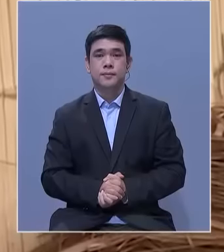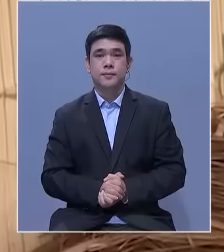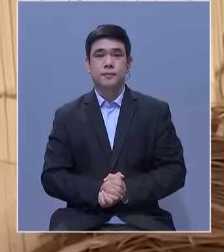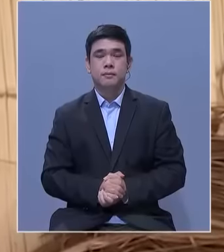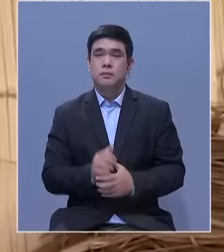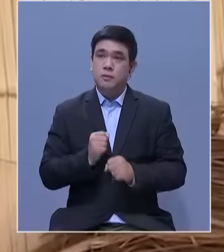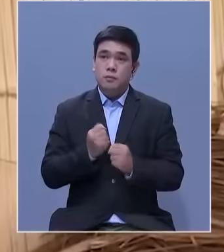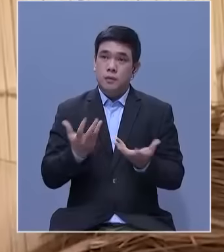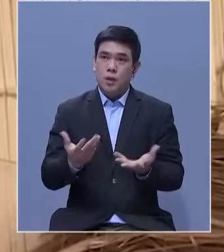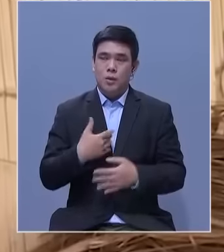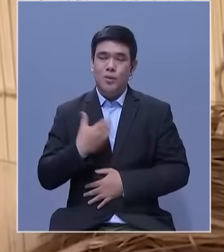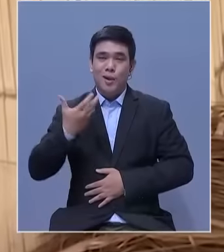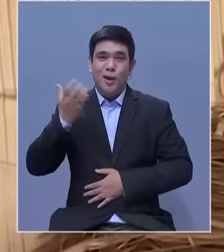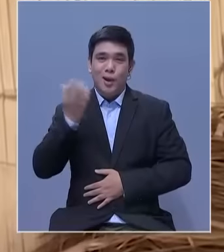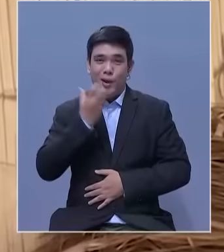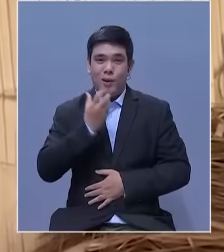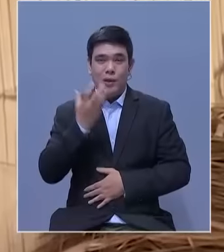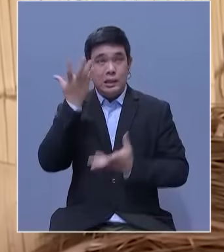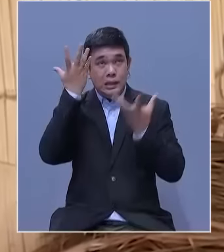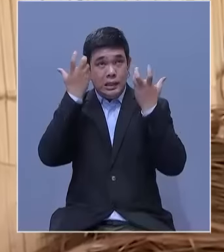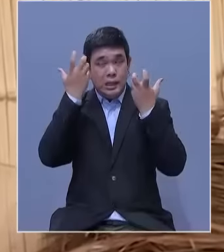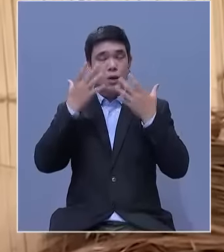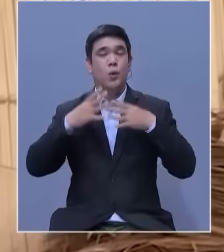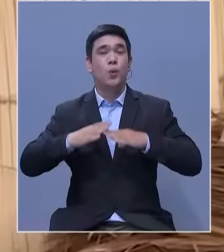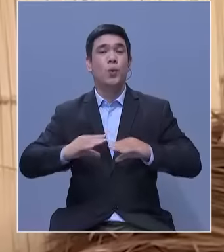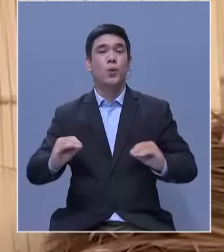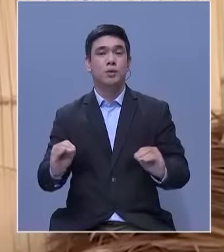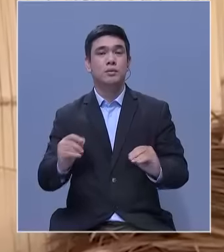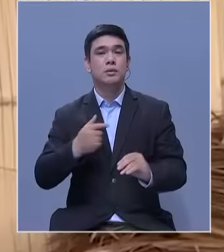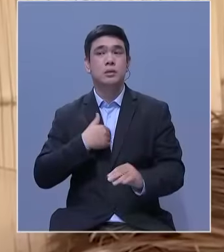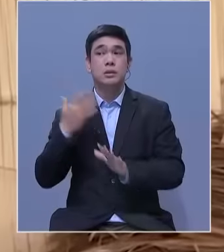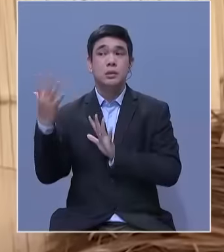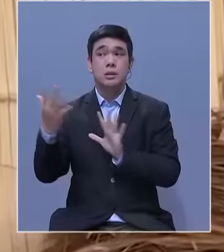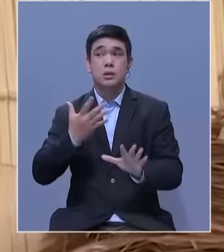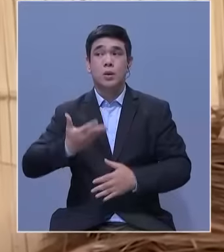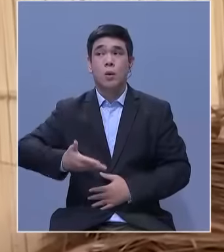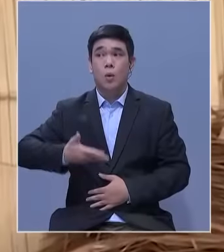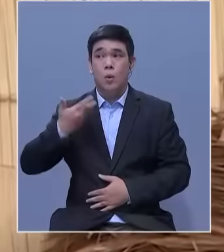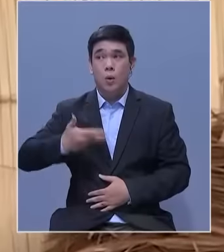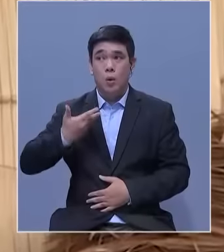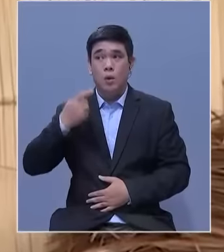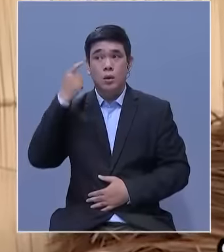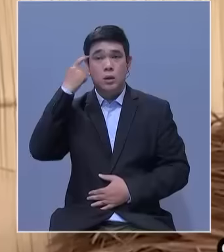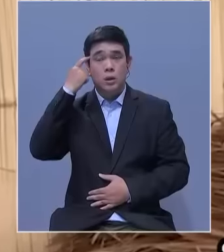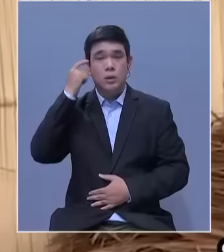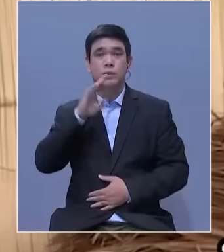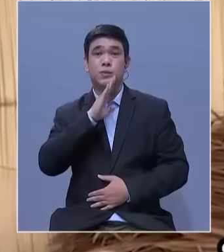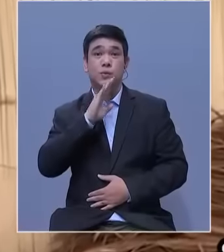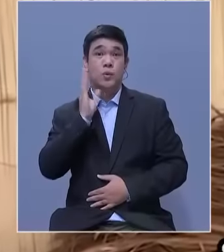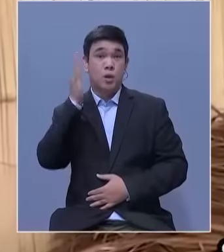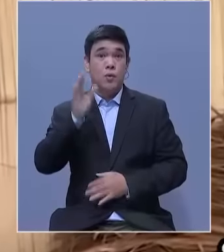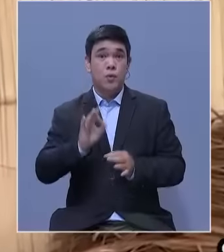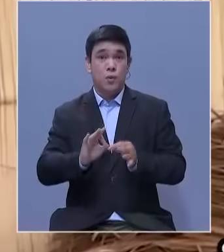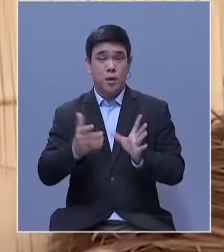ทำยังไงจะให้เขาหัวเราะดูแล้วคลายเครียดกับช่วงอากาศร้อนๆแบบนี้ครับเพราะเชื่อเรื่องงานมากับไฟป่าครั้ง